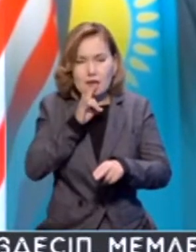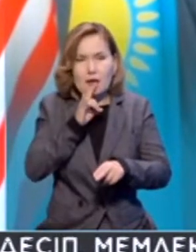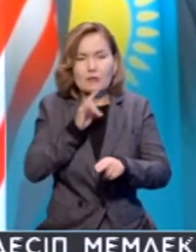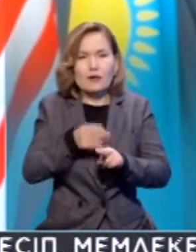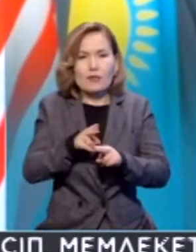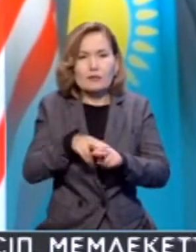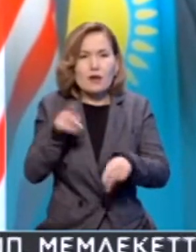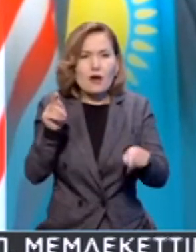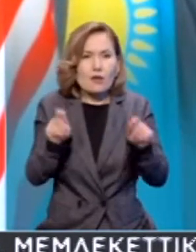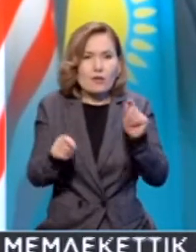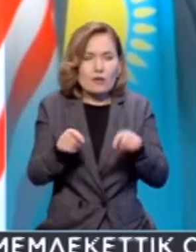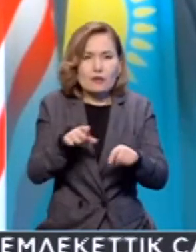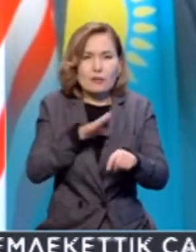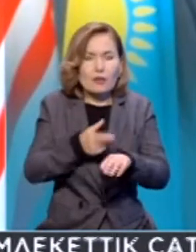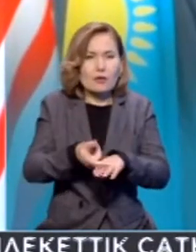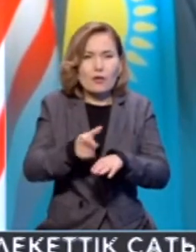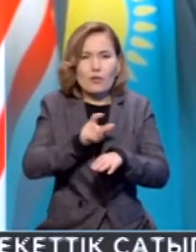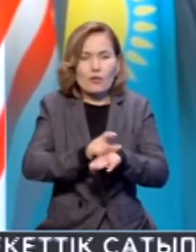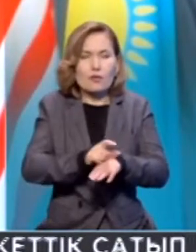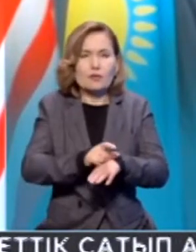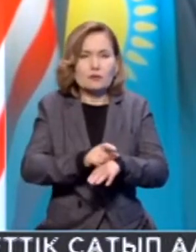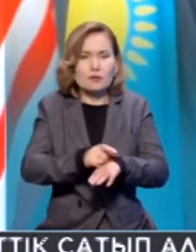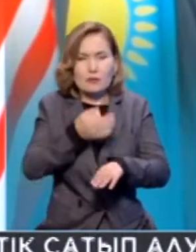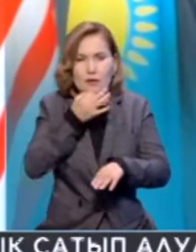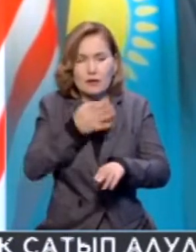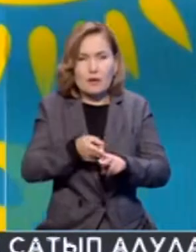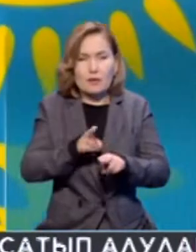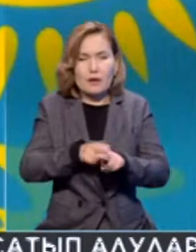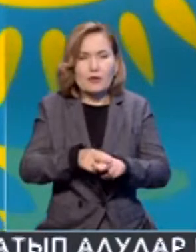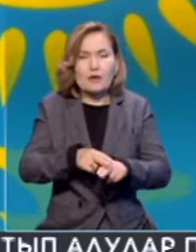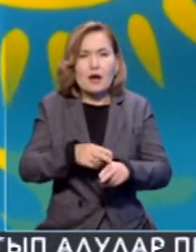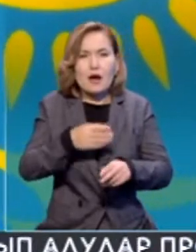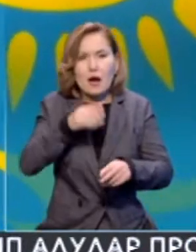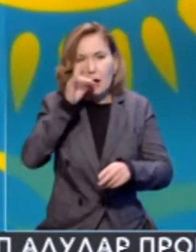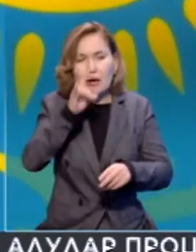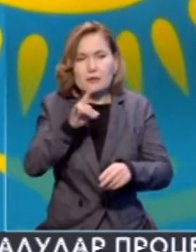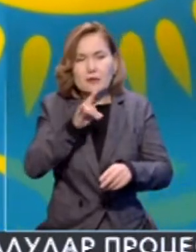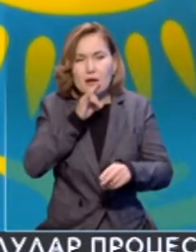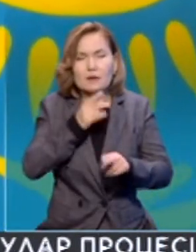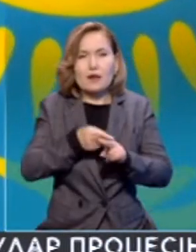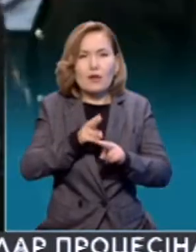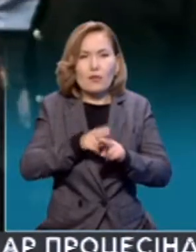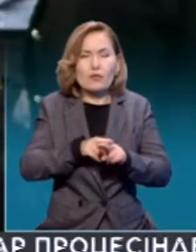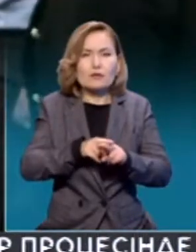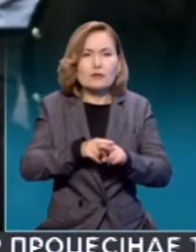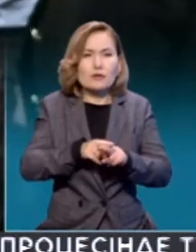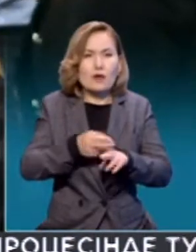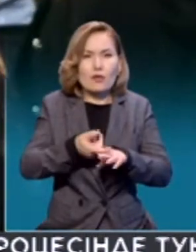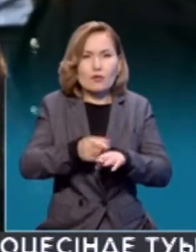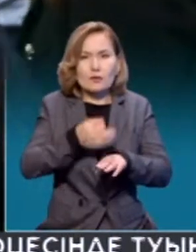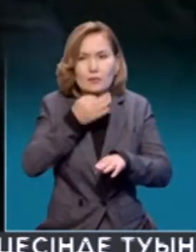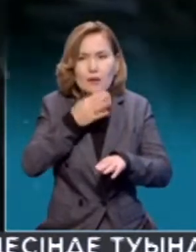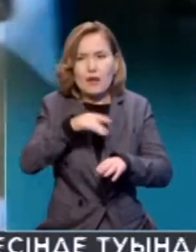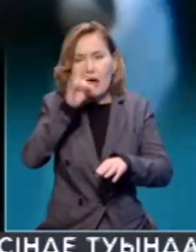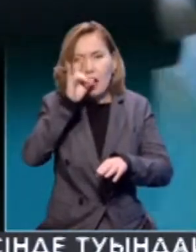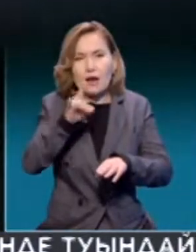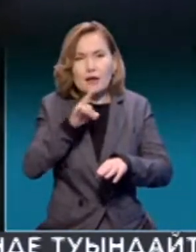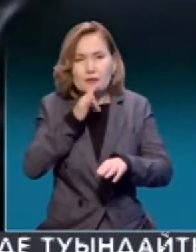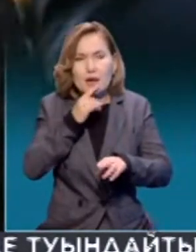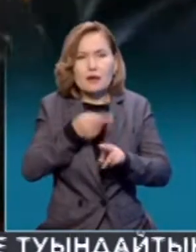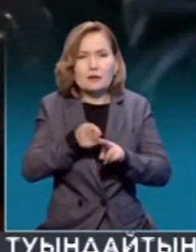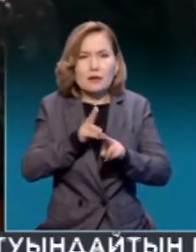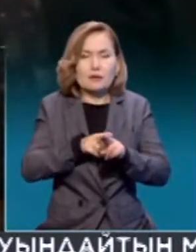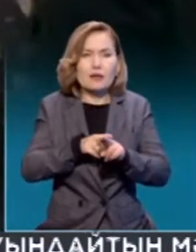өзінен өзі келіп атыр, ата-аналарын сағынғандар бар, елімізді сағынғандар. Қазақтар осында қазақша сөйлеп жүргеніне мен